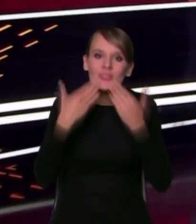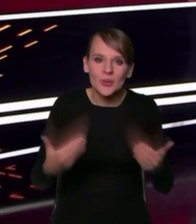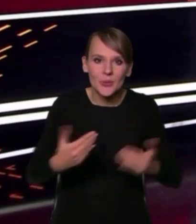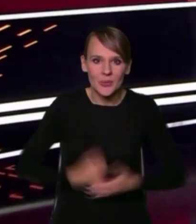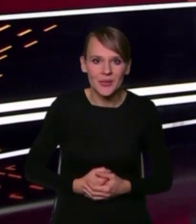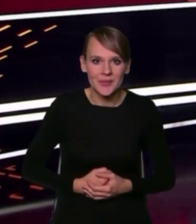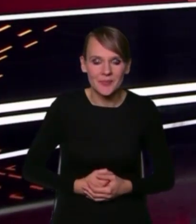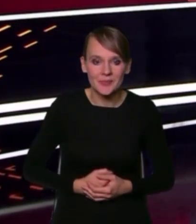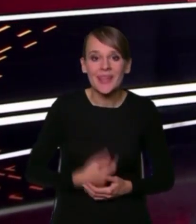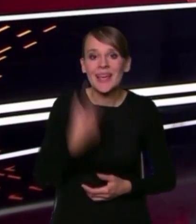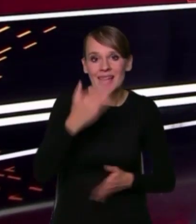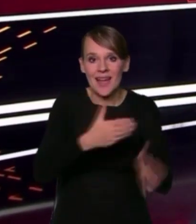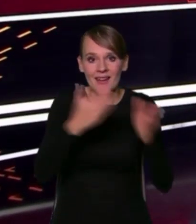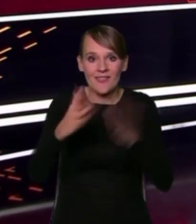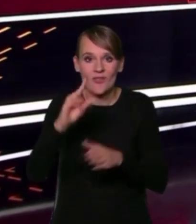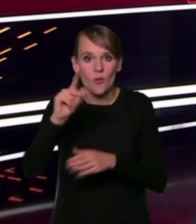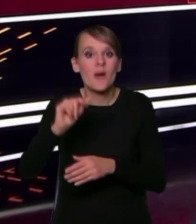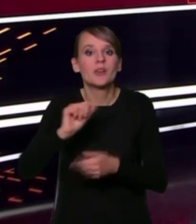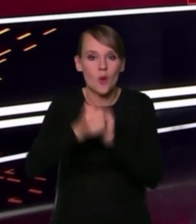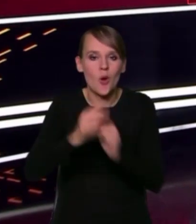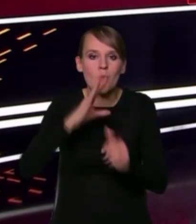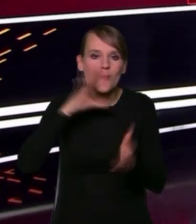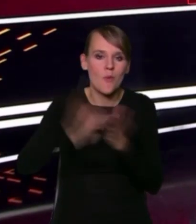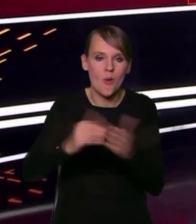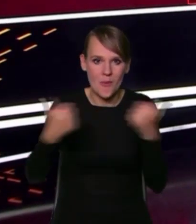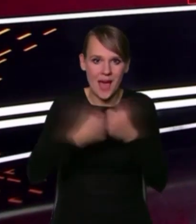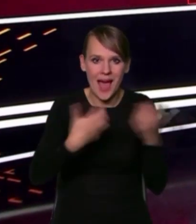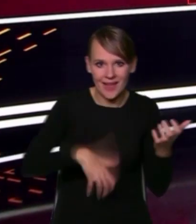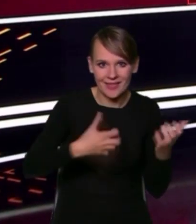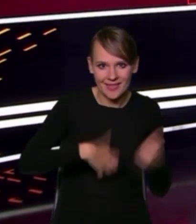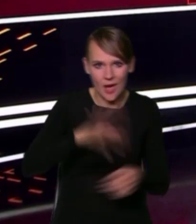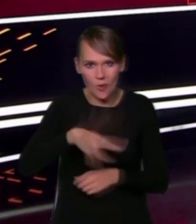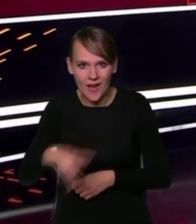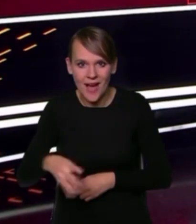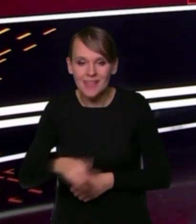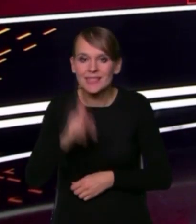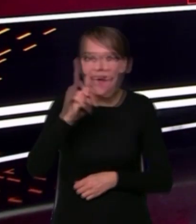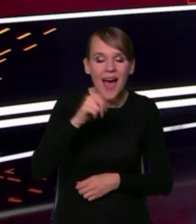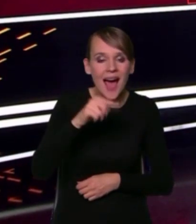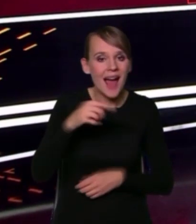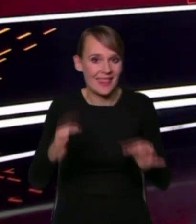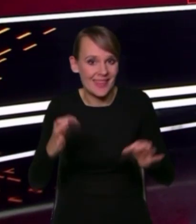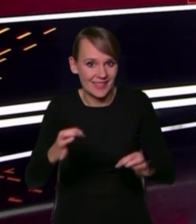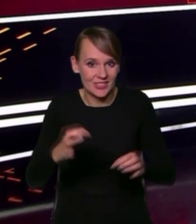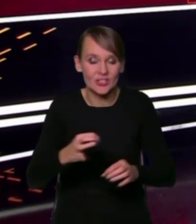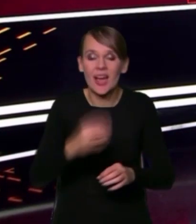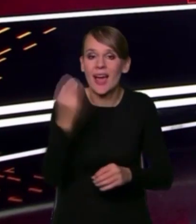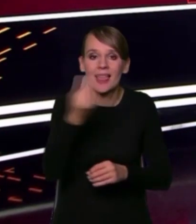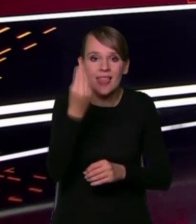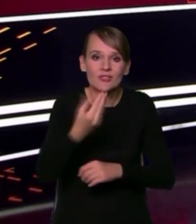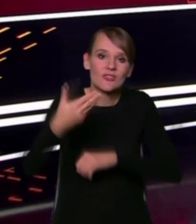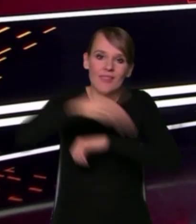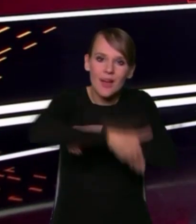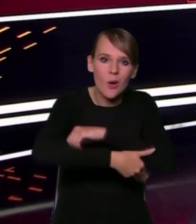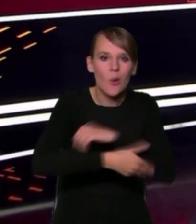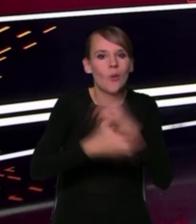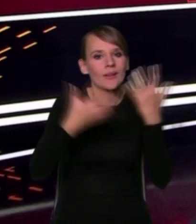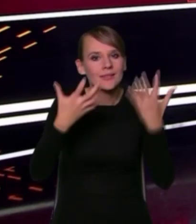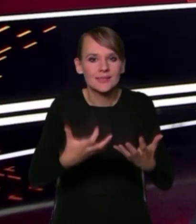chwilę na antenie TVP Sport powtórka meczu Argentyna Chorwacja ale mundialowy wieczór chcielibyśmy zakończyć